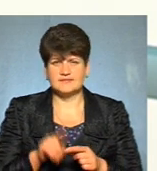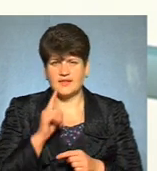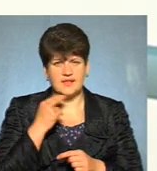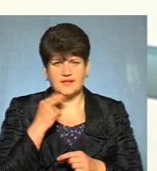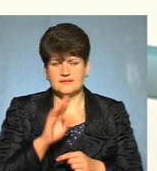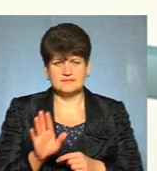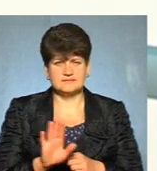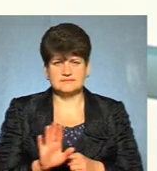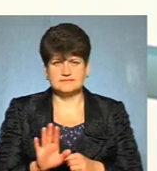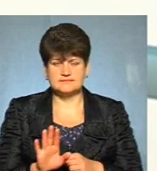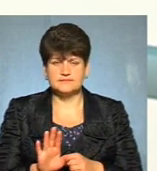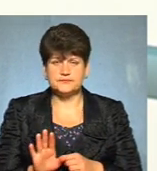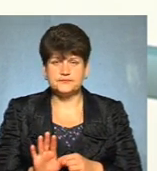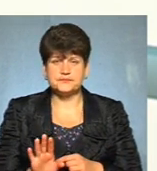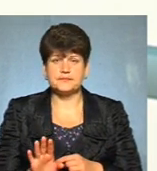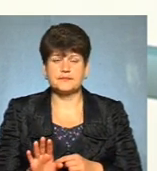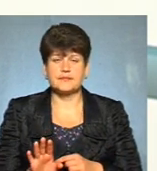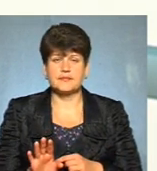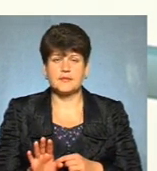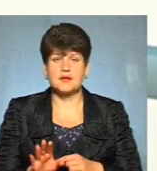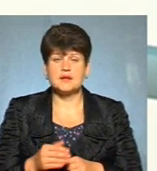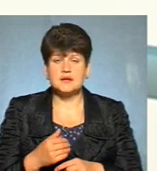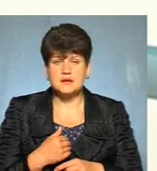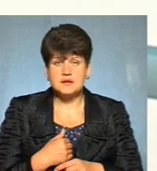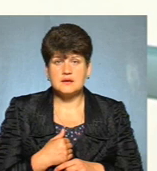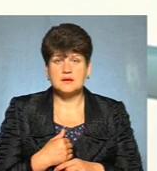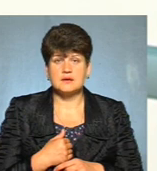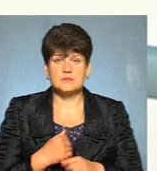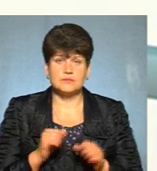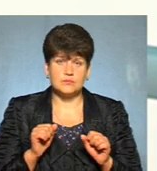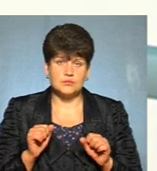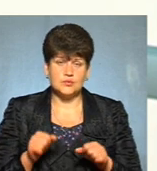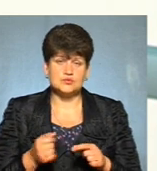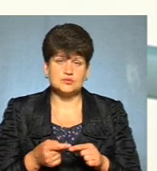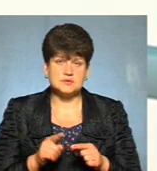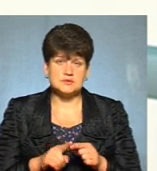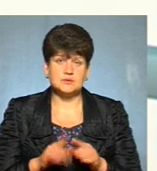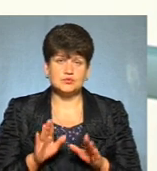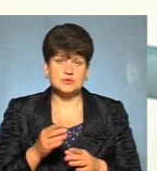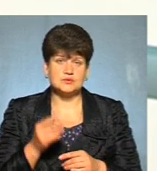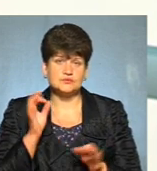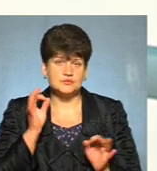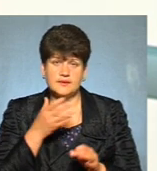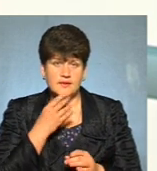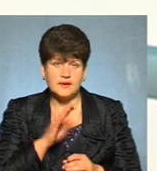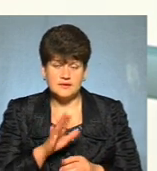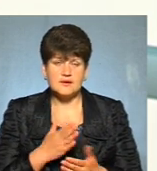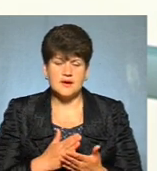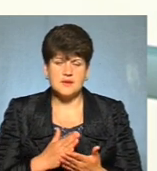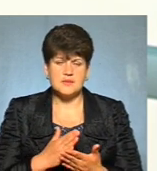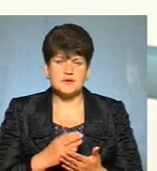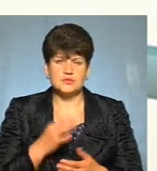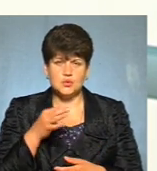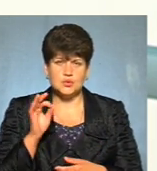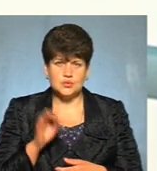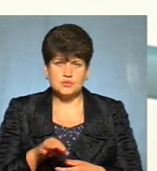спосіб. Не дуже ефективний спосіб. Я, ну, може, це буде звучати негарно, але я мав досвід